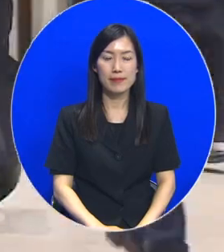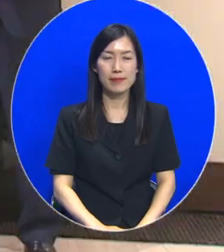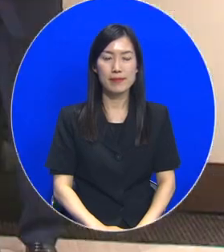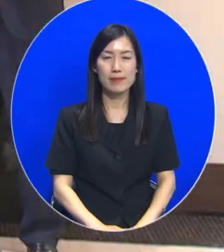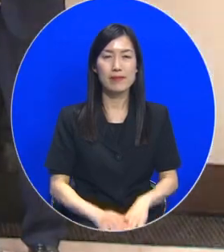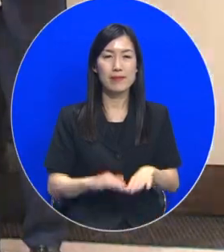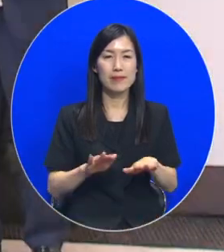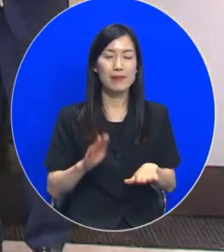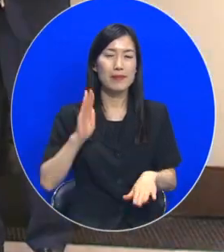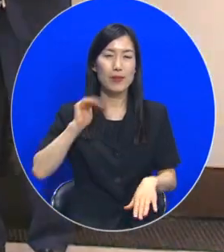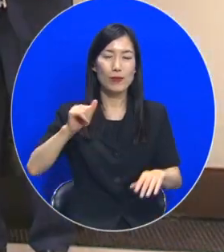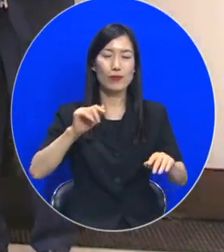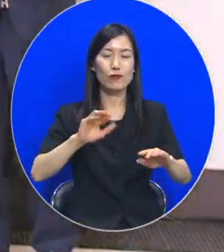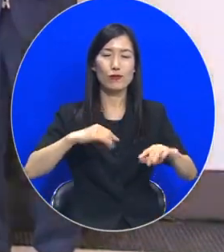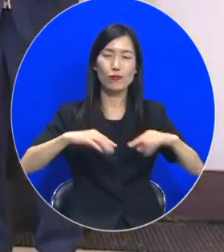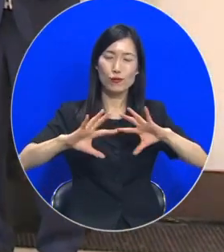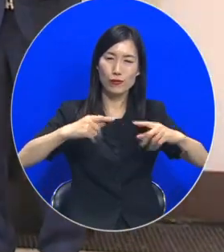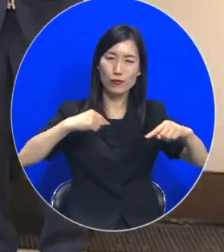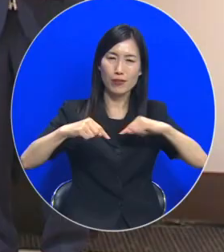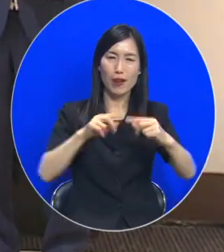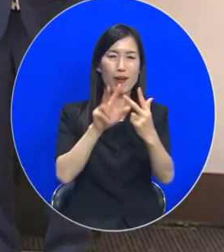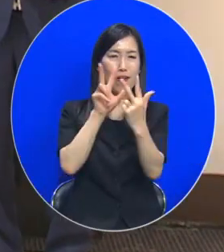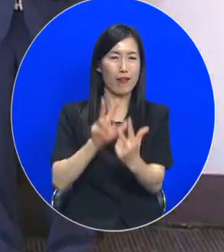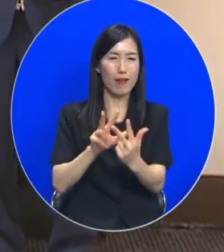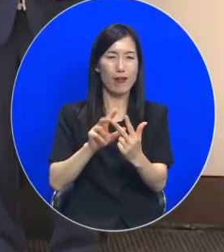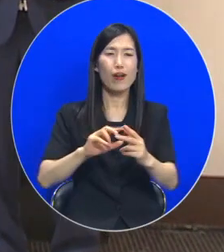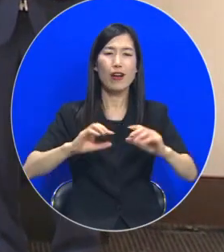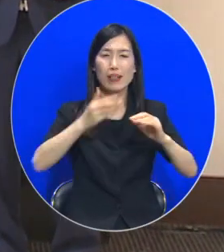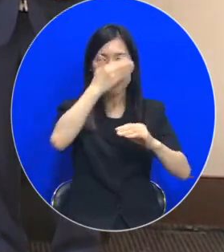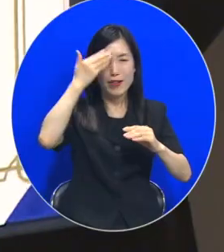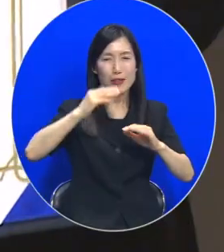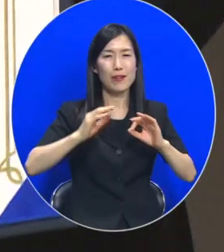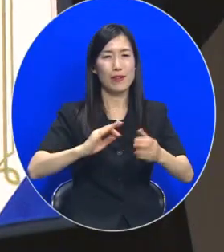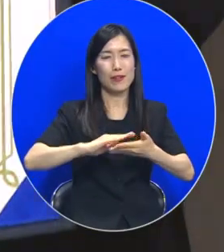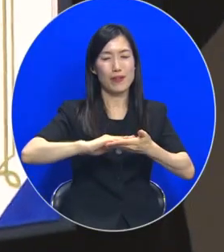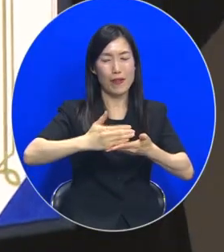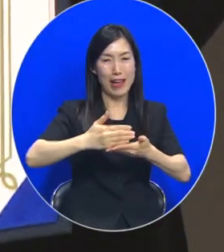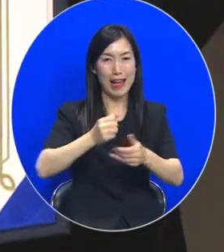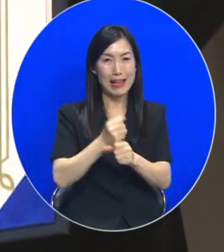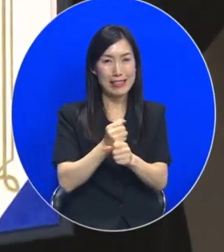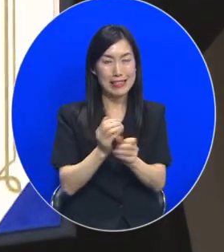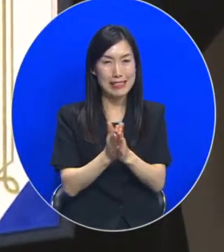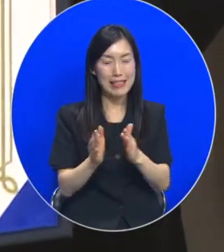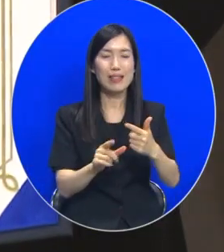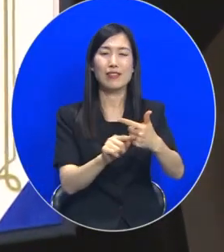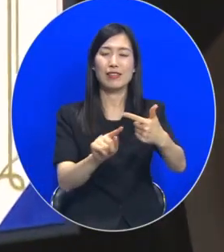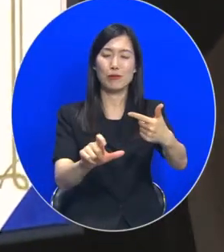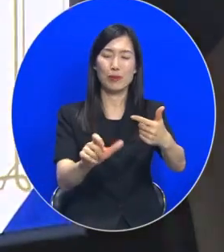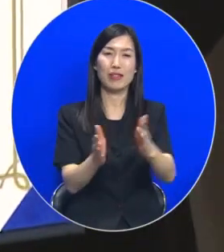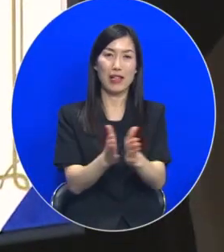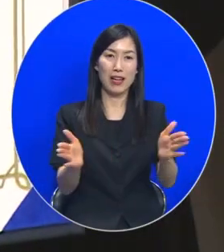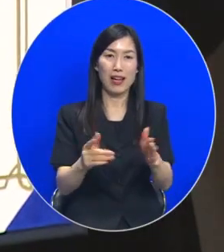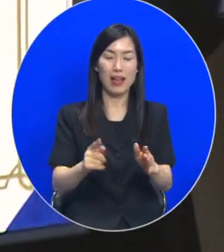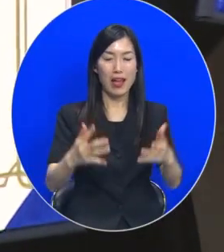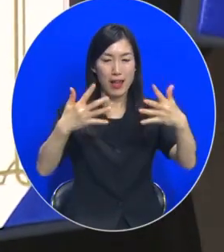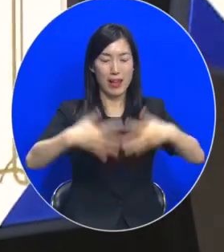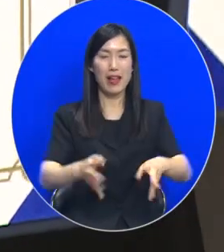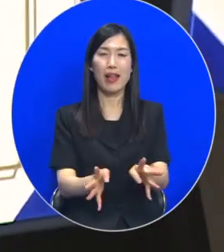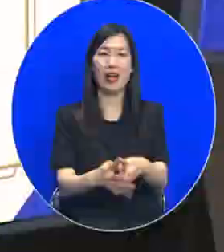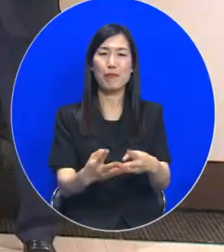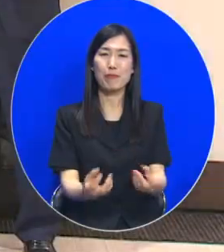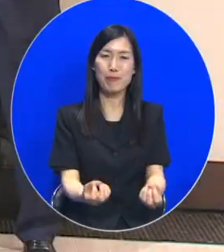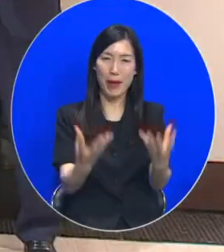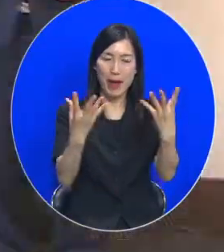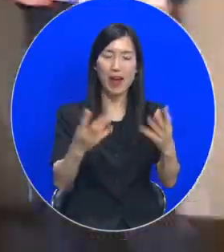윤석열 정부의 국정과제인 청년도약계좌가 15일 출시됩니다 금융위원회는 청년도약계좌 협약식을 열고